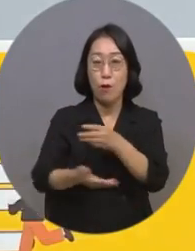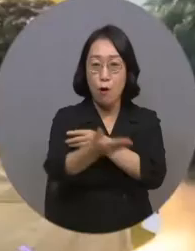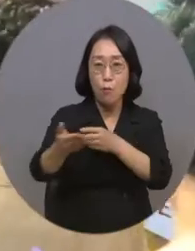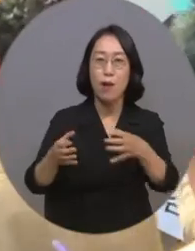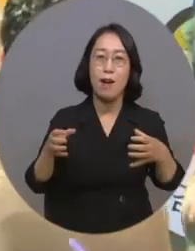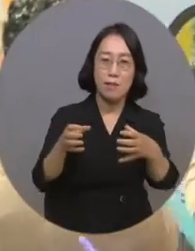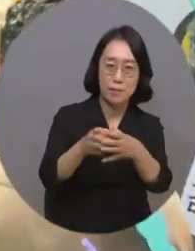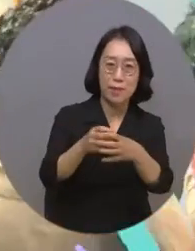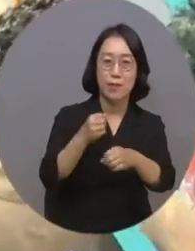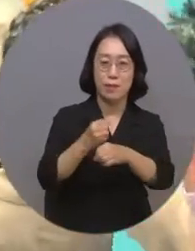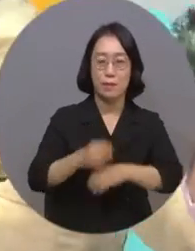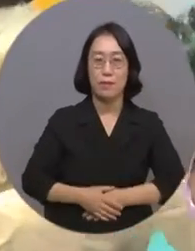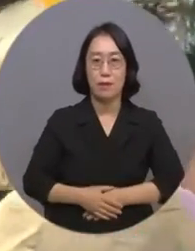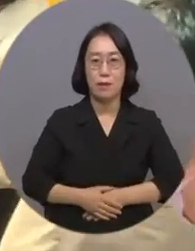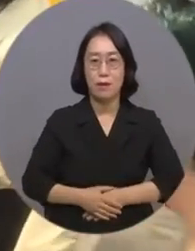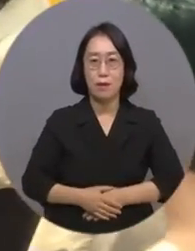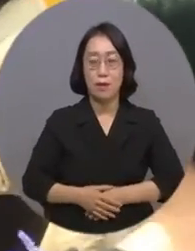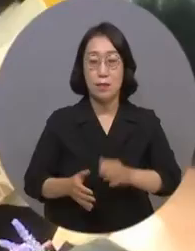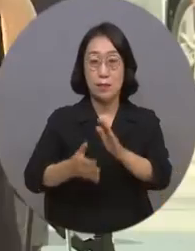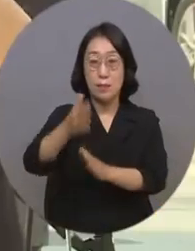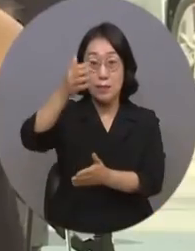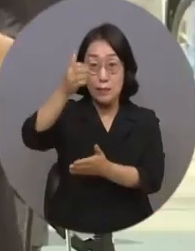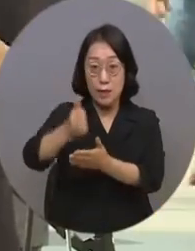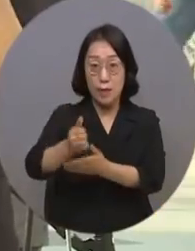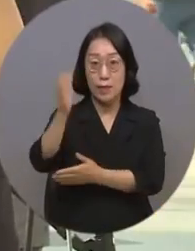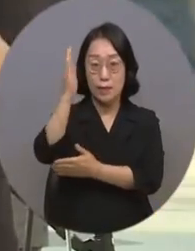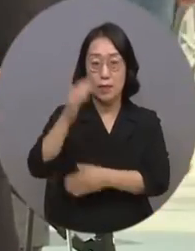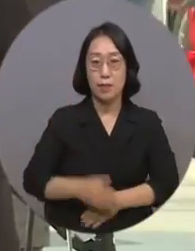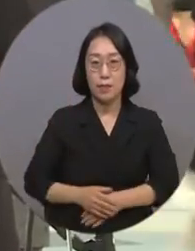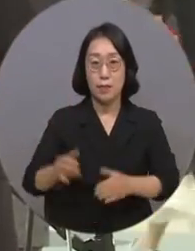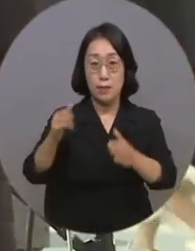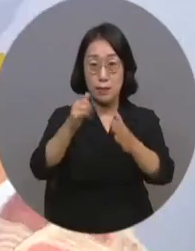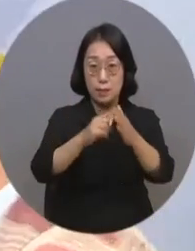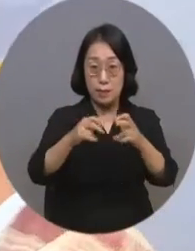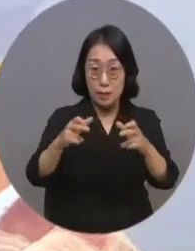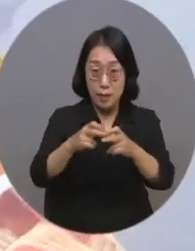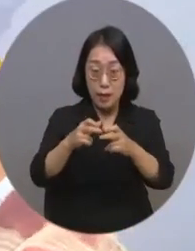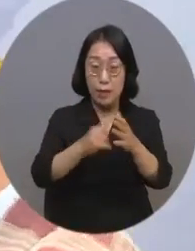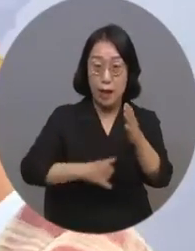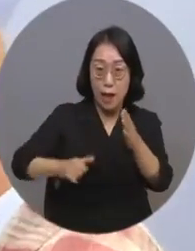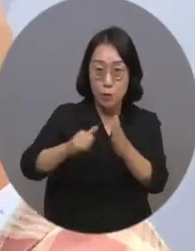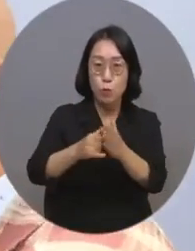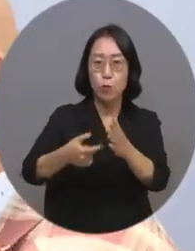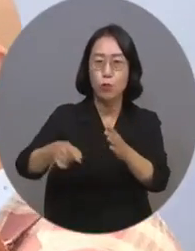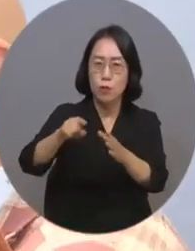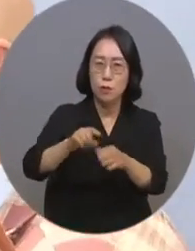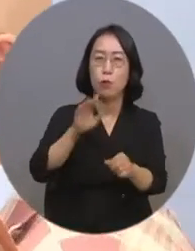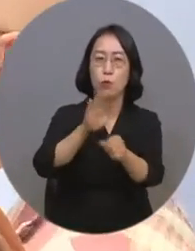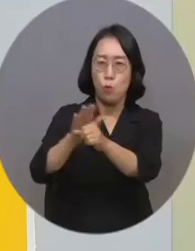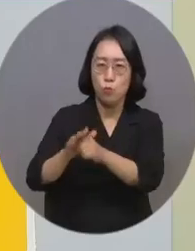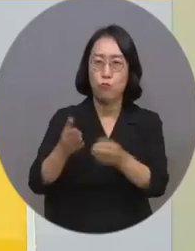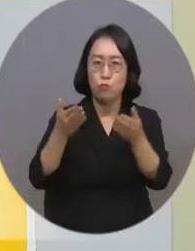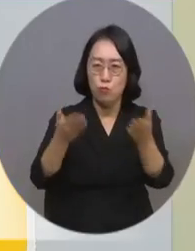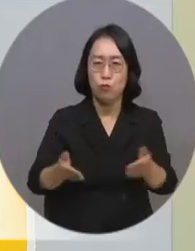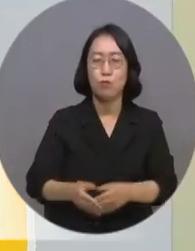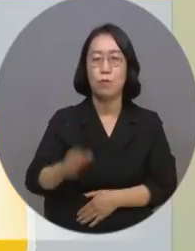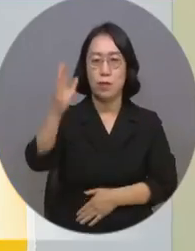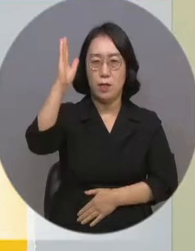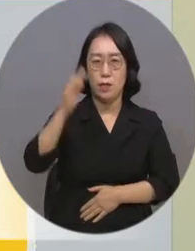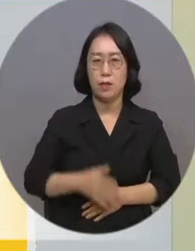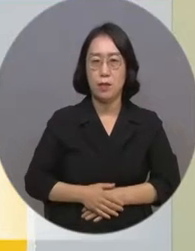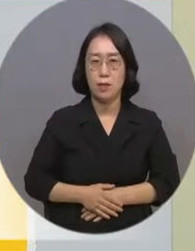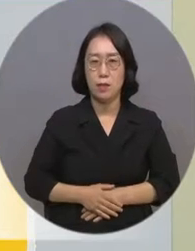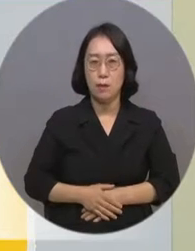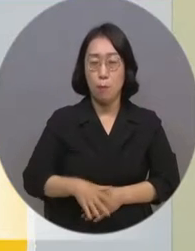함께하겠습니다. 특히 오세훈 서울시장은 장애인 가족들을 위한 지원에 앞장서겠다는 뜻을 밝혔습니다. 뭔가 원하시기